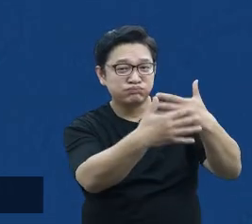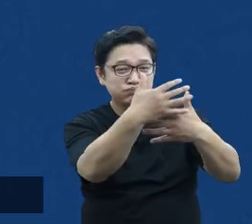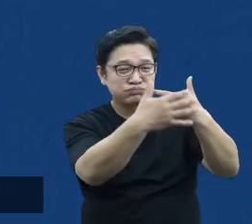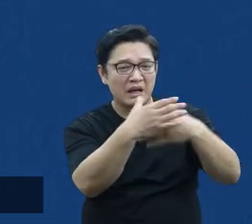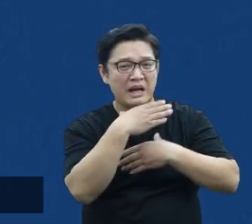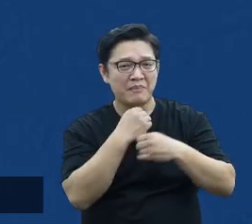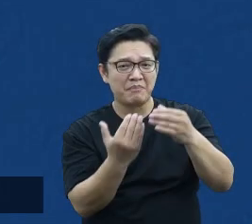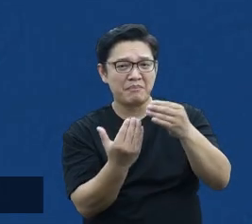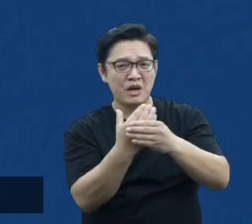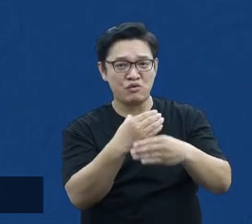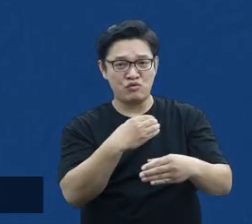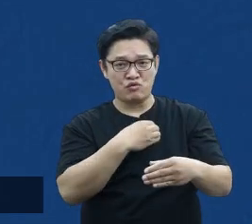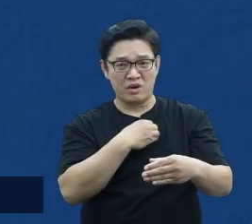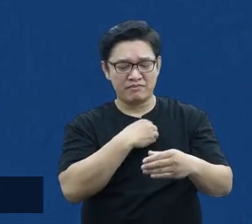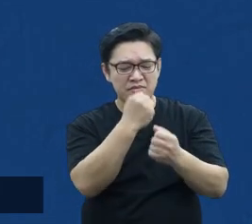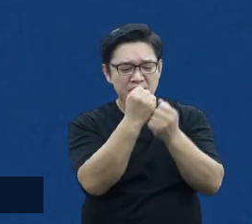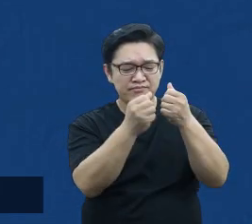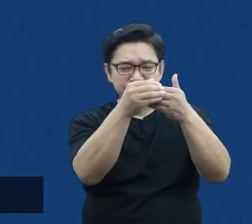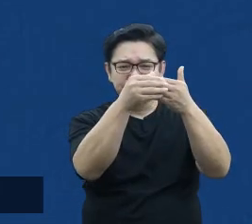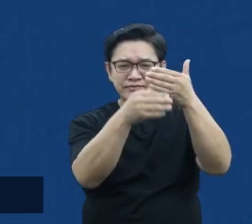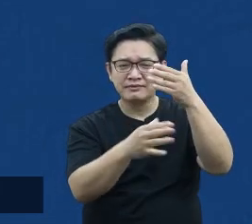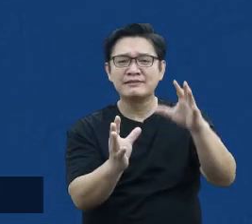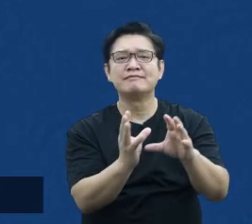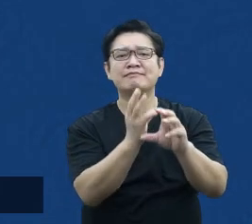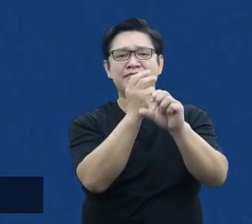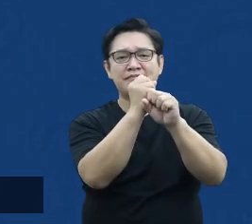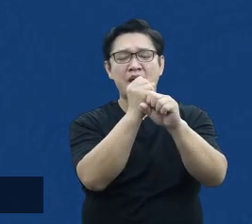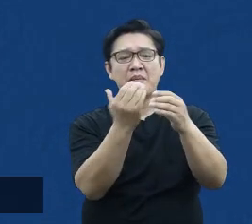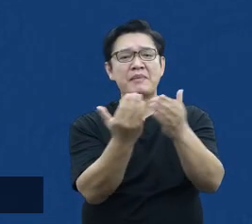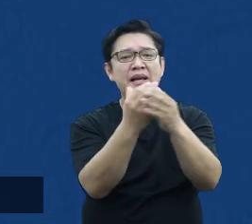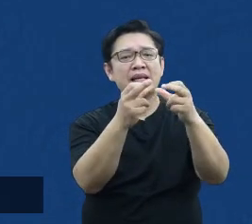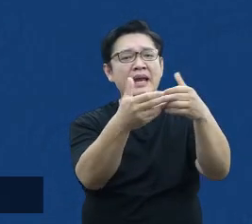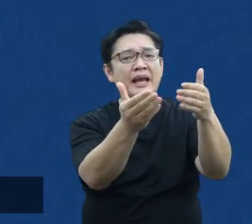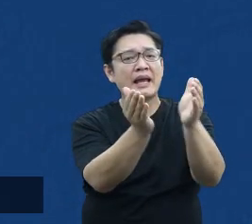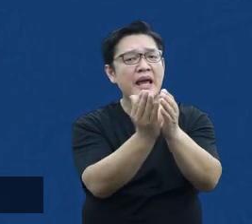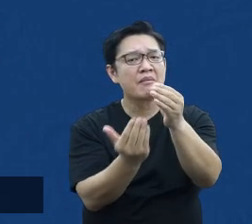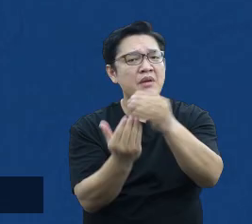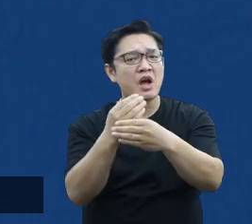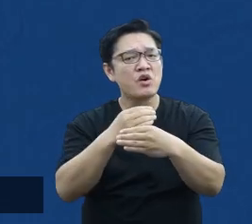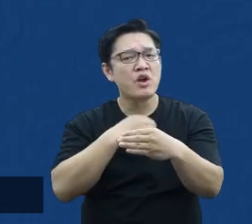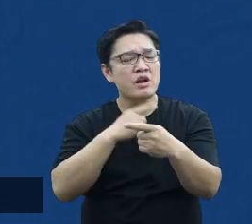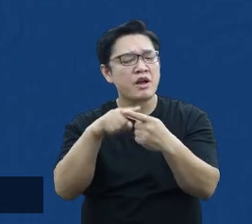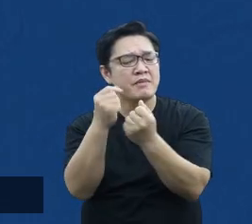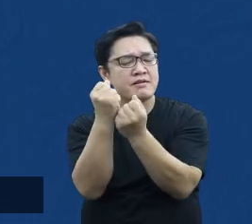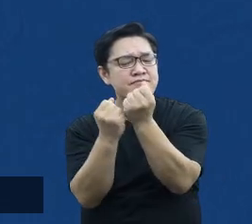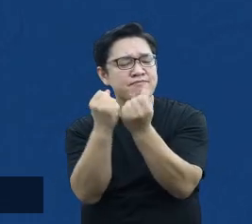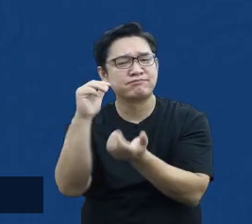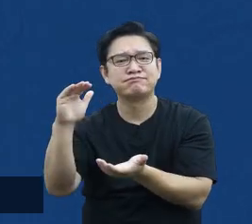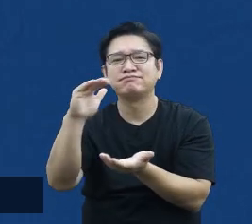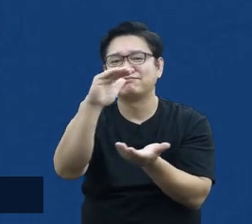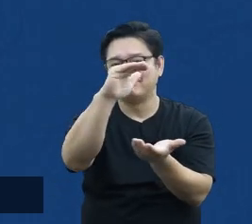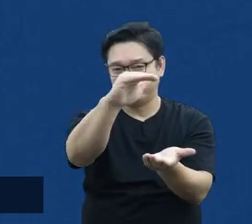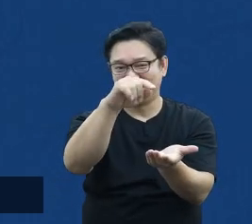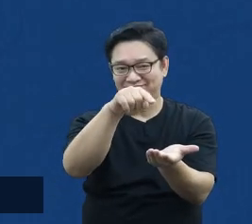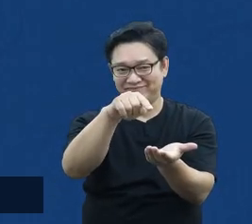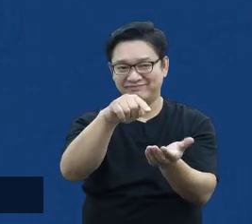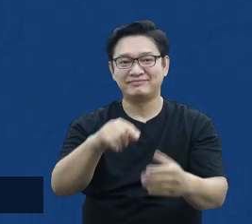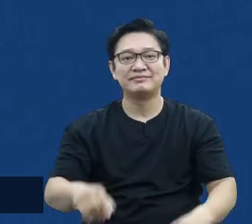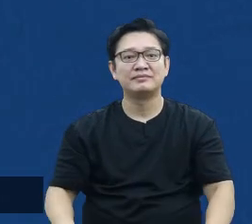본 영상은 재난안전 가이드를 바탕으로 발달장애인 재난안전사고에 대해서 설명하고